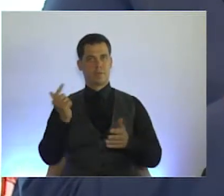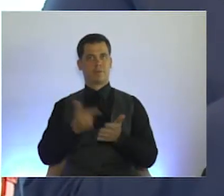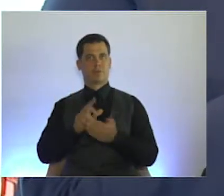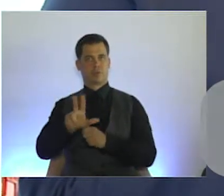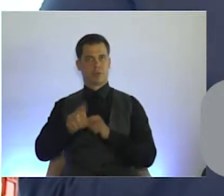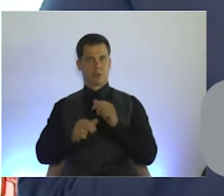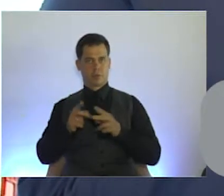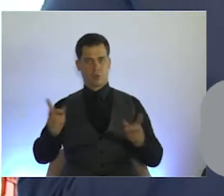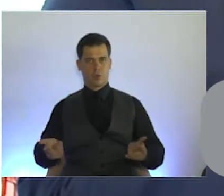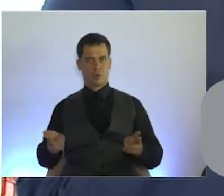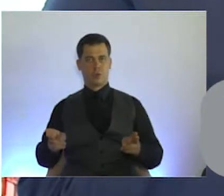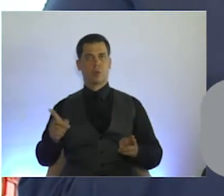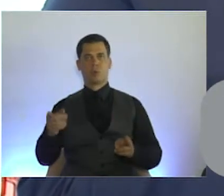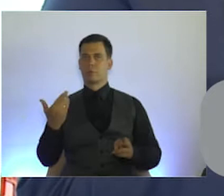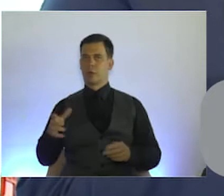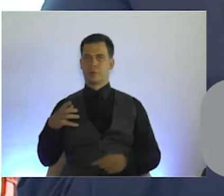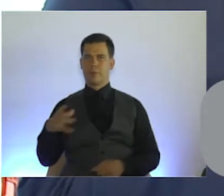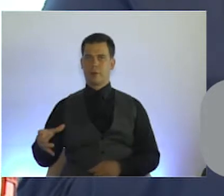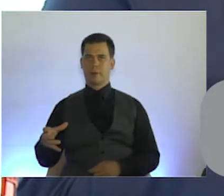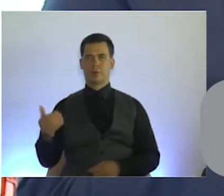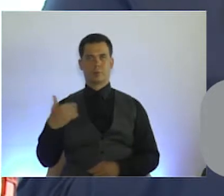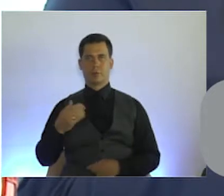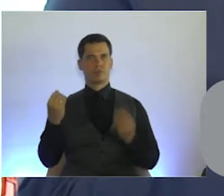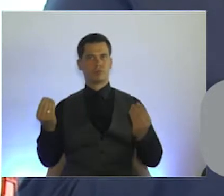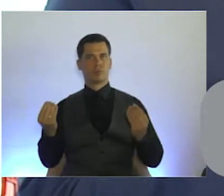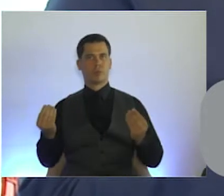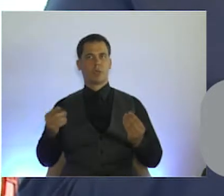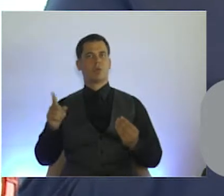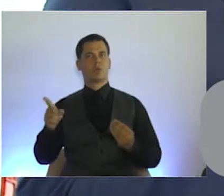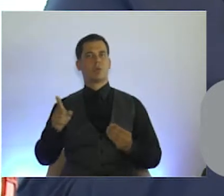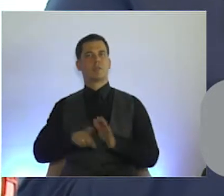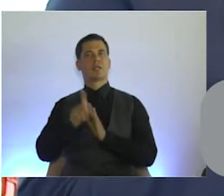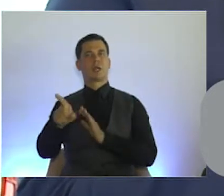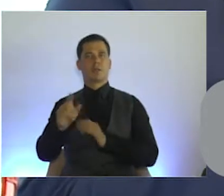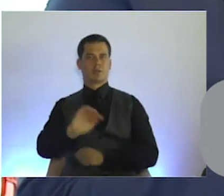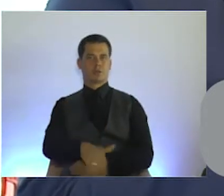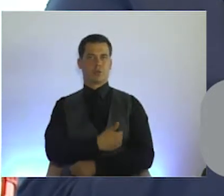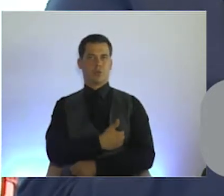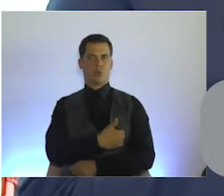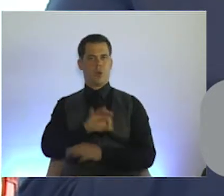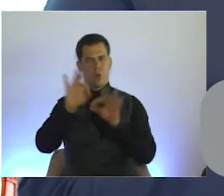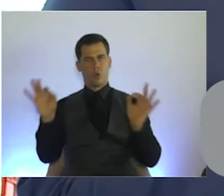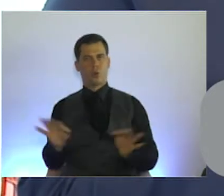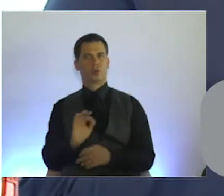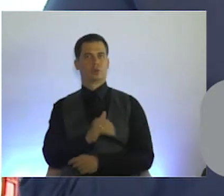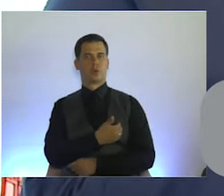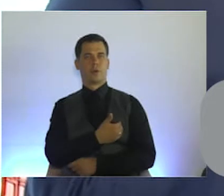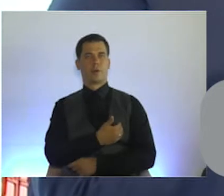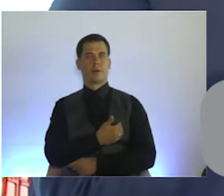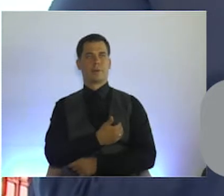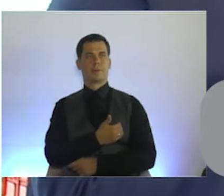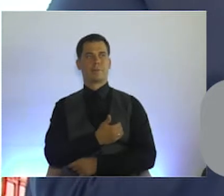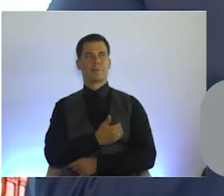2007-2013 była bardzo bogatą perspektywą dla szkolnictwa ogólnie.